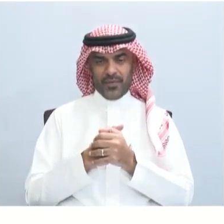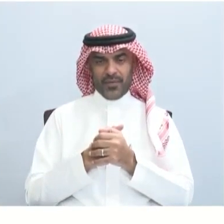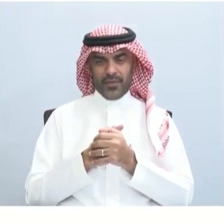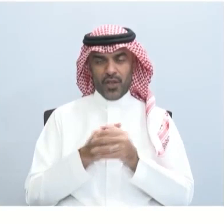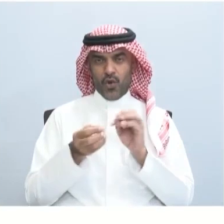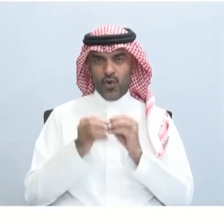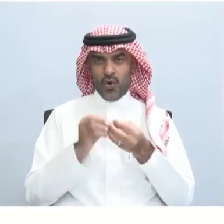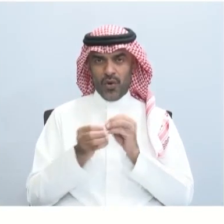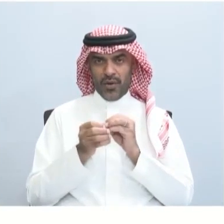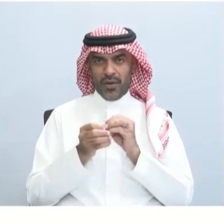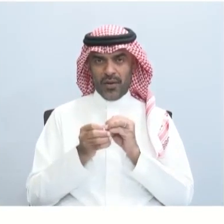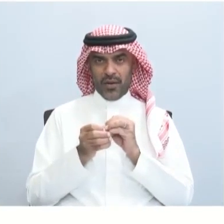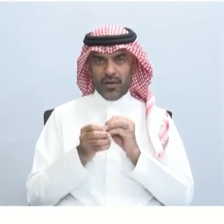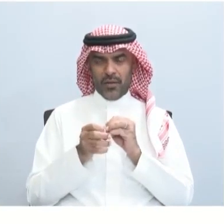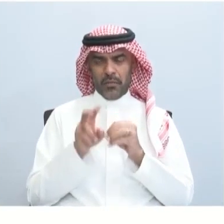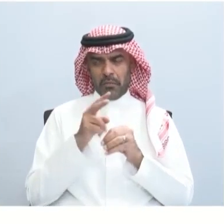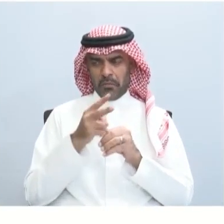اللون متعدد